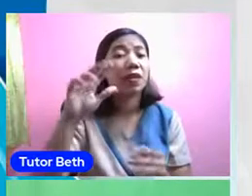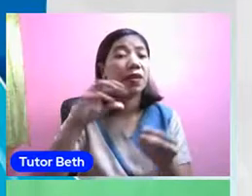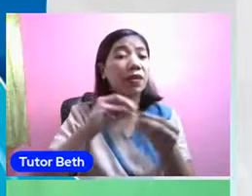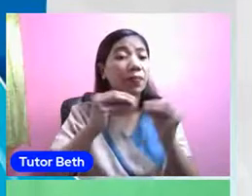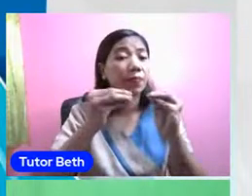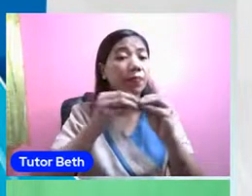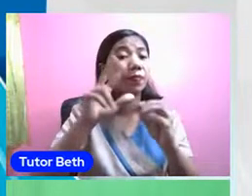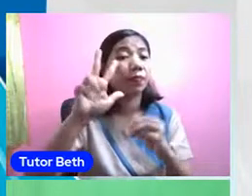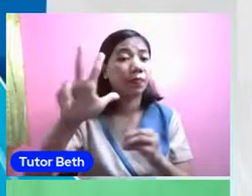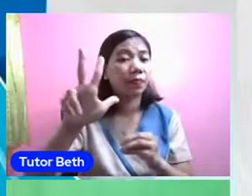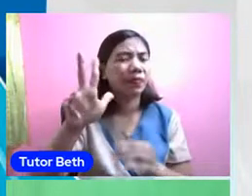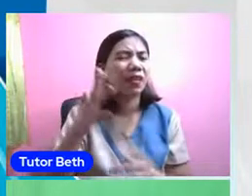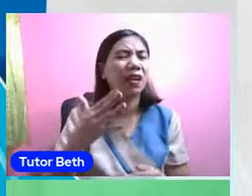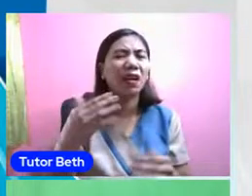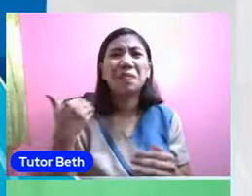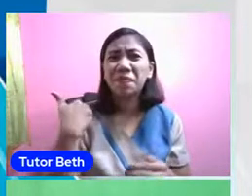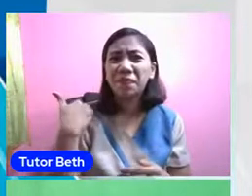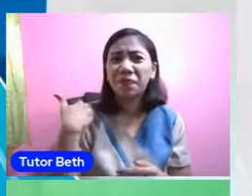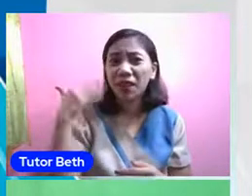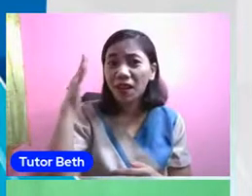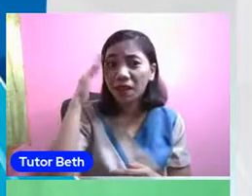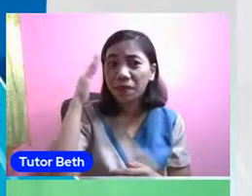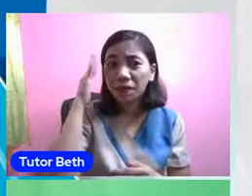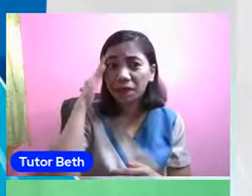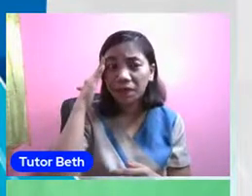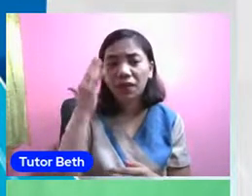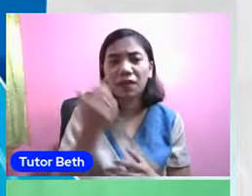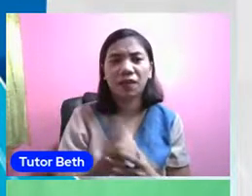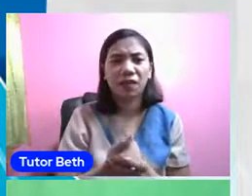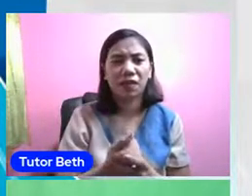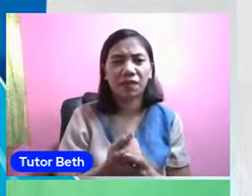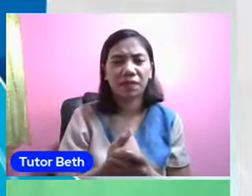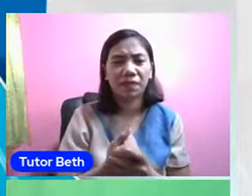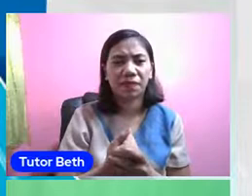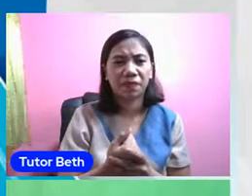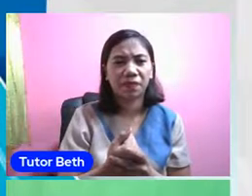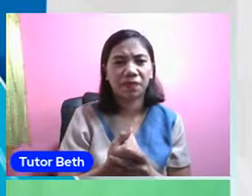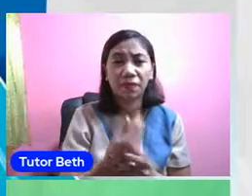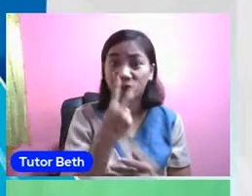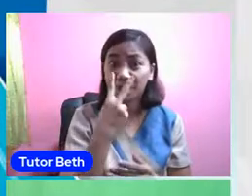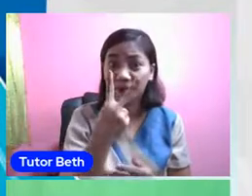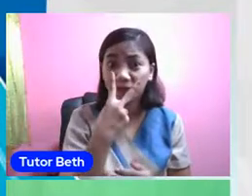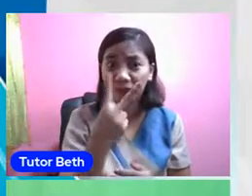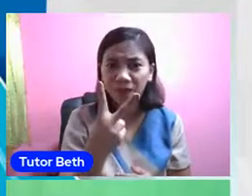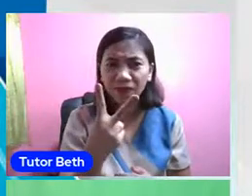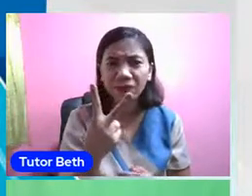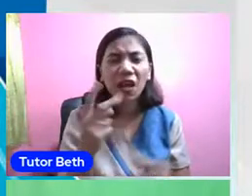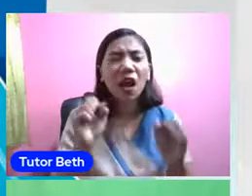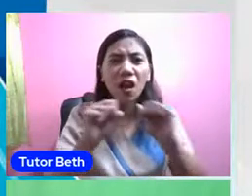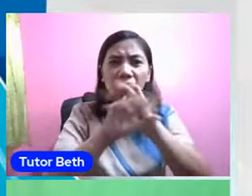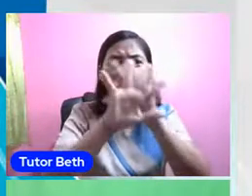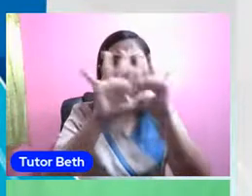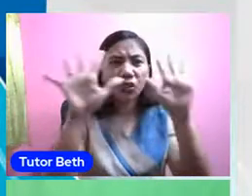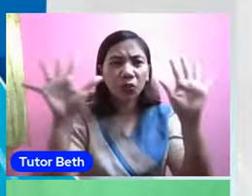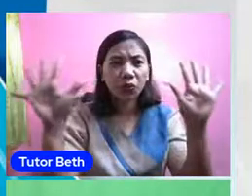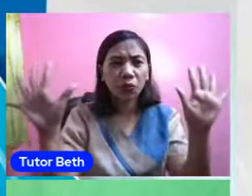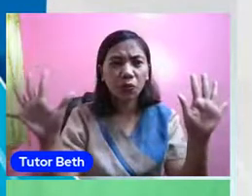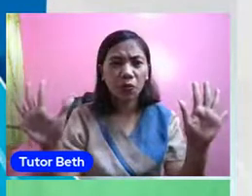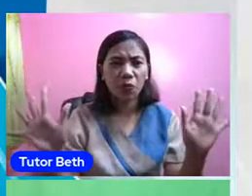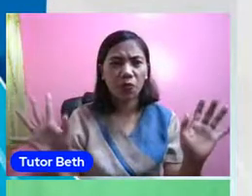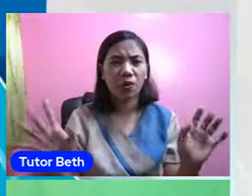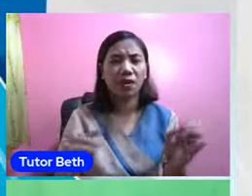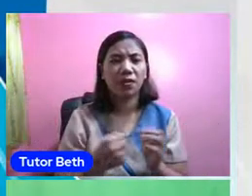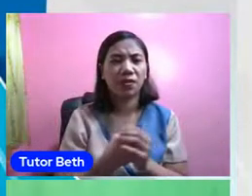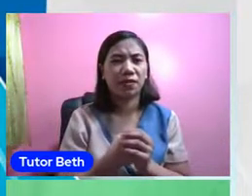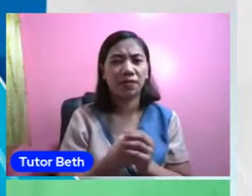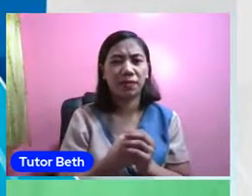May alam ba kayo? Mayroon ba kayong hint? May clue ba kayo? Nakikita nyo yung napakaliwanag. Ano kaya yung napakaliwanag na yan?